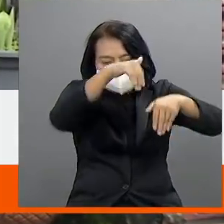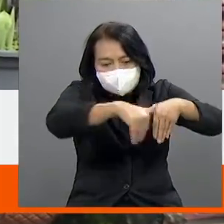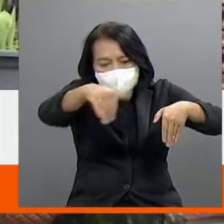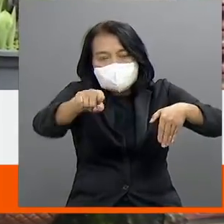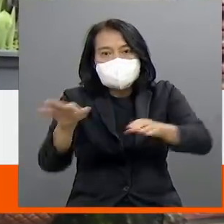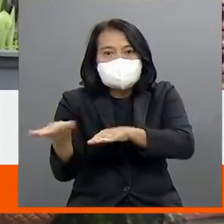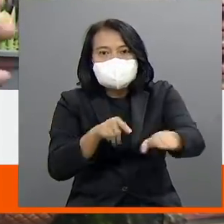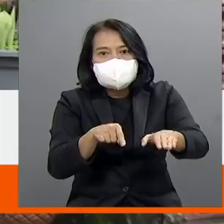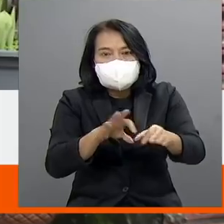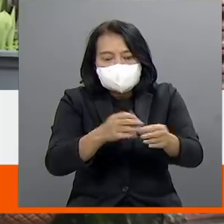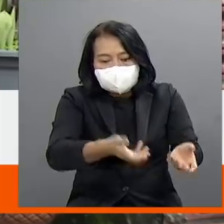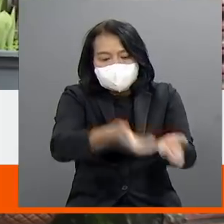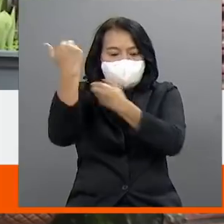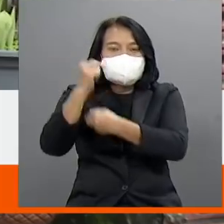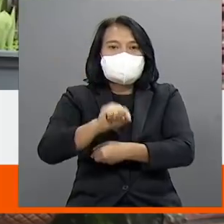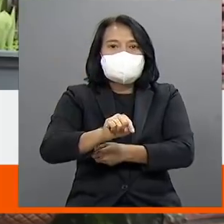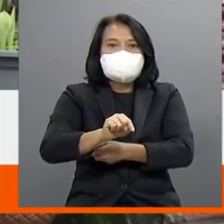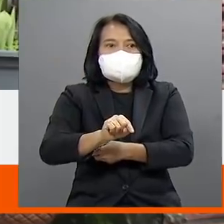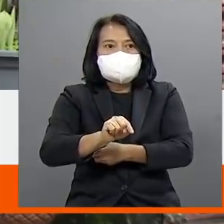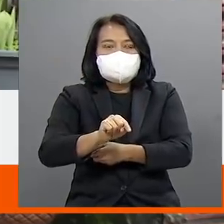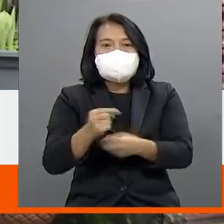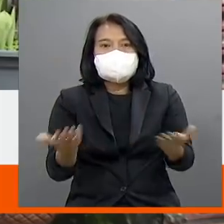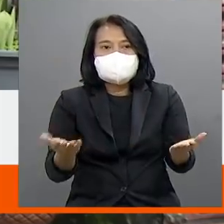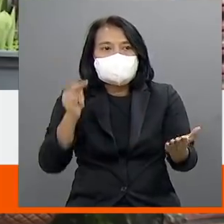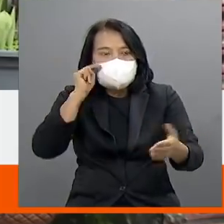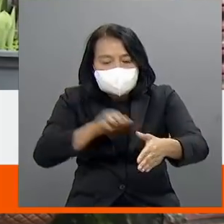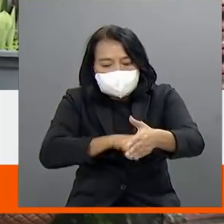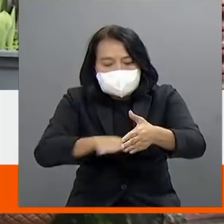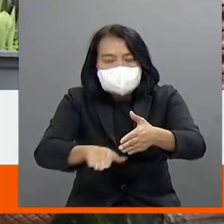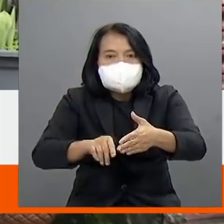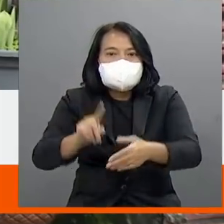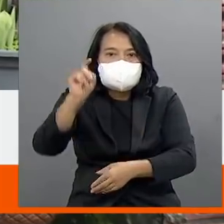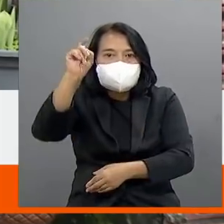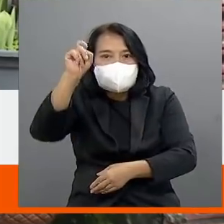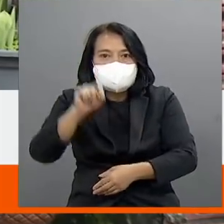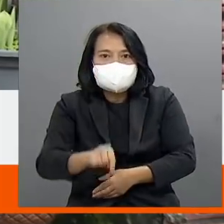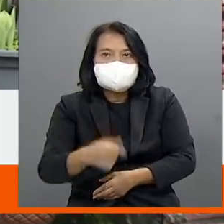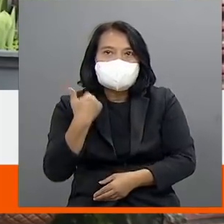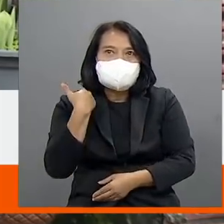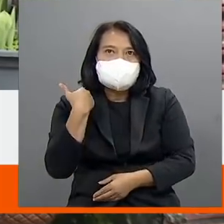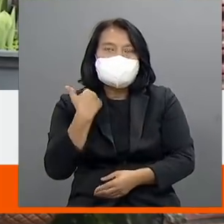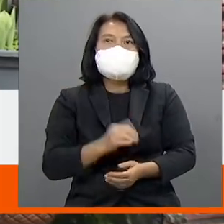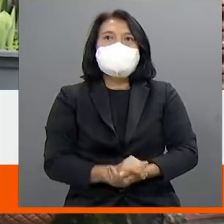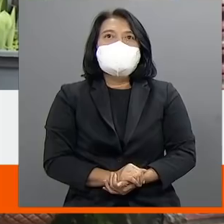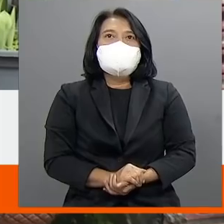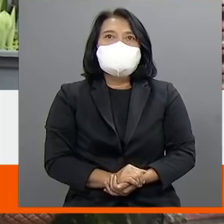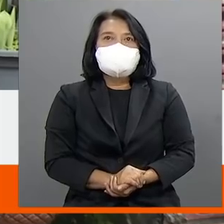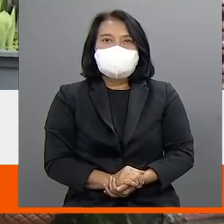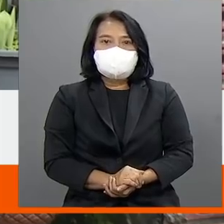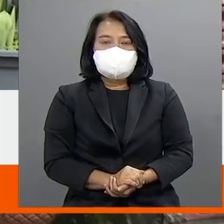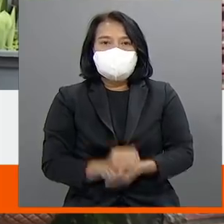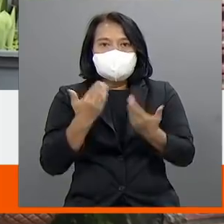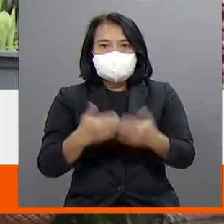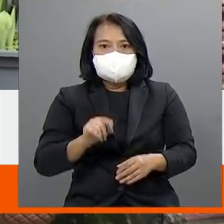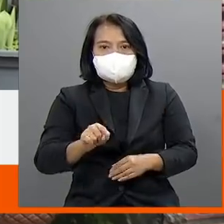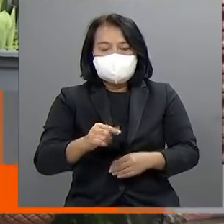พราะว่าอันนี้เข้าใจคือว่าระบายน้ำไม่ได้คือมันเข็มมันขวางอะทางน้ำ แต่ทางถัดจากผมไปเนี่ยคือท